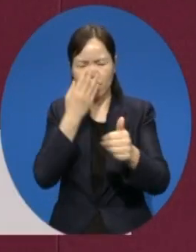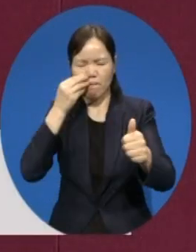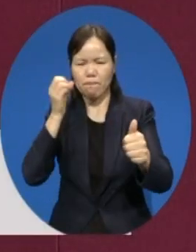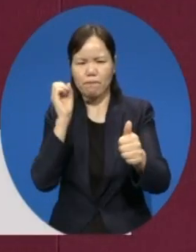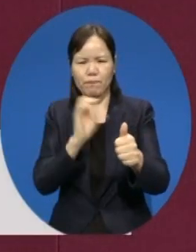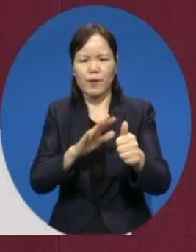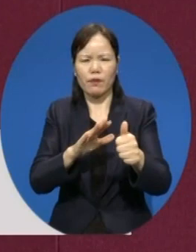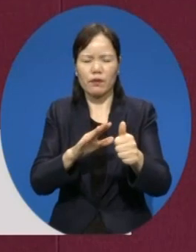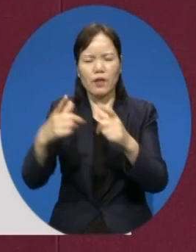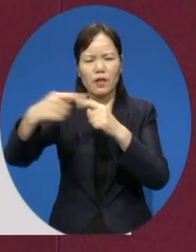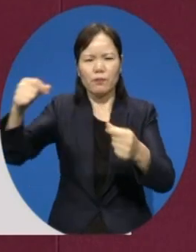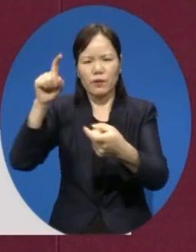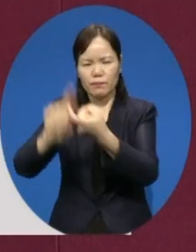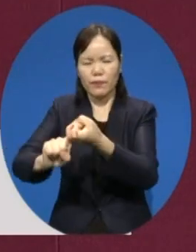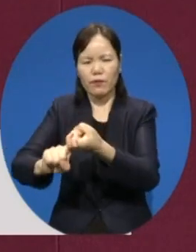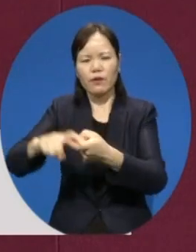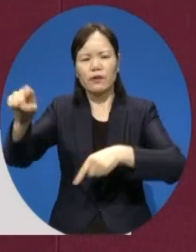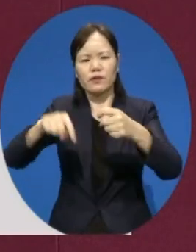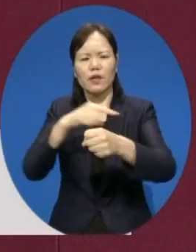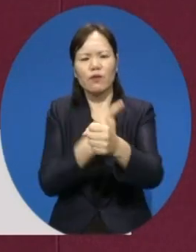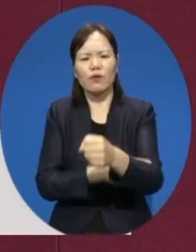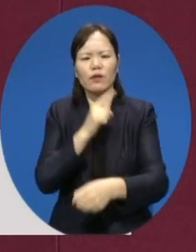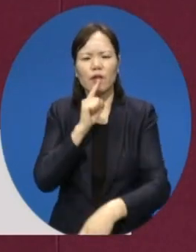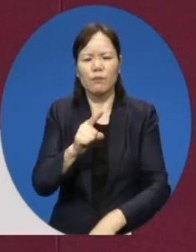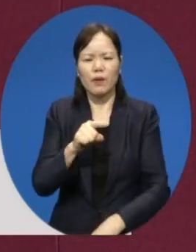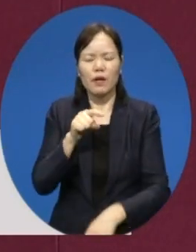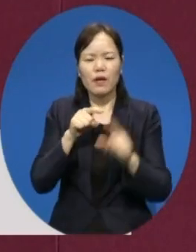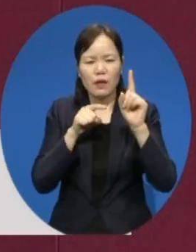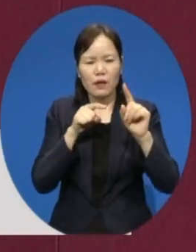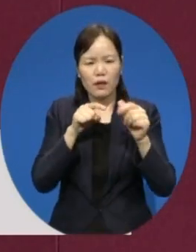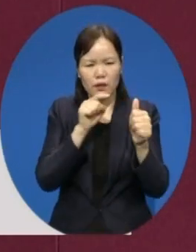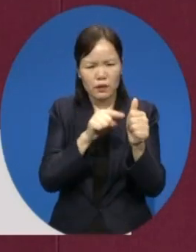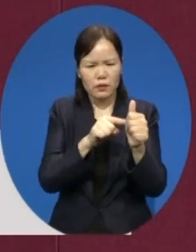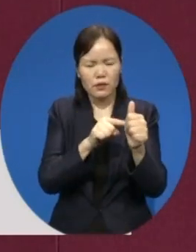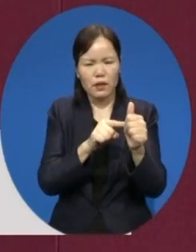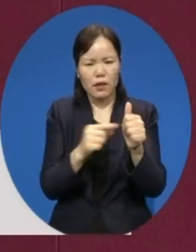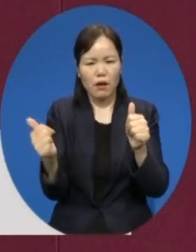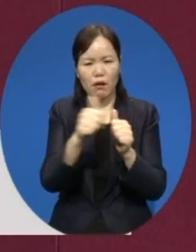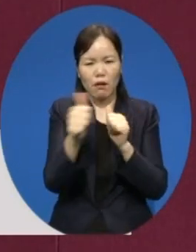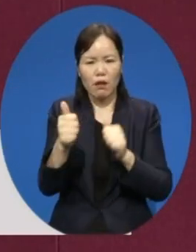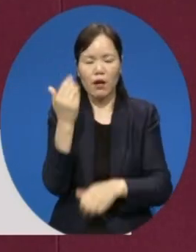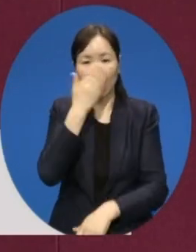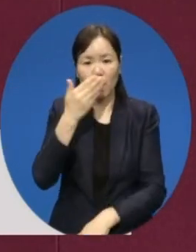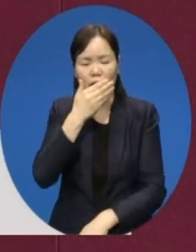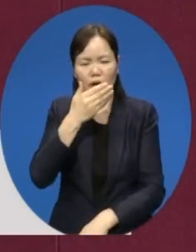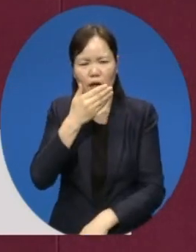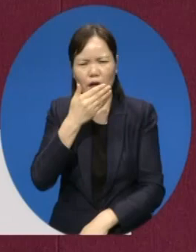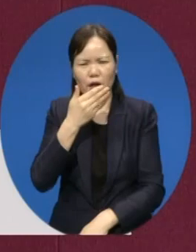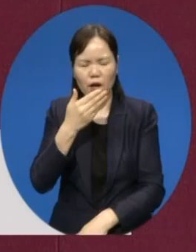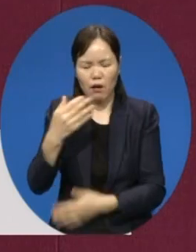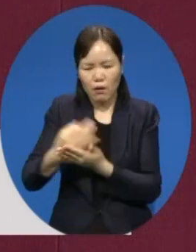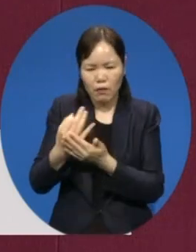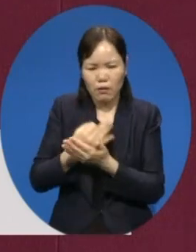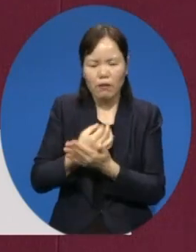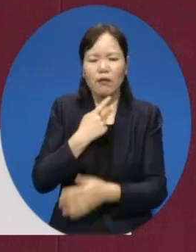매도했습니다. 이 사람 여기저기 이진영, 저진영 왔다 갔다 하면서 단물 빨았던 사람 아닙니까?